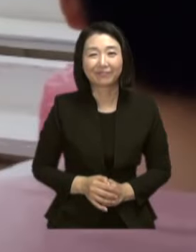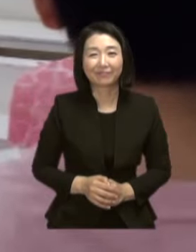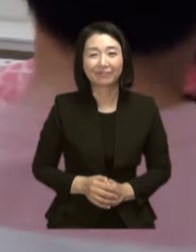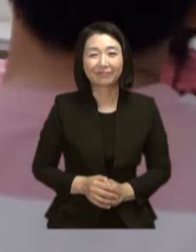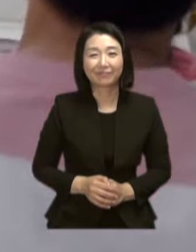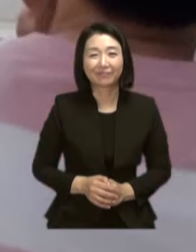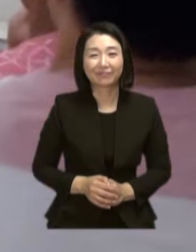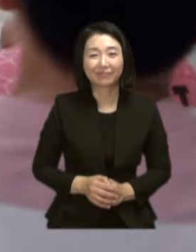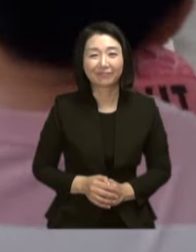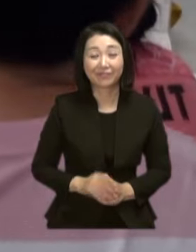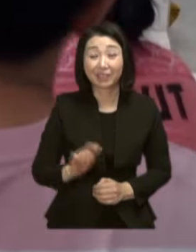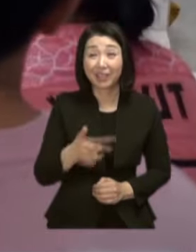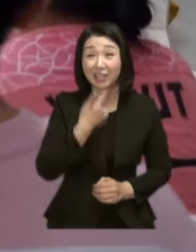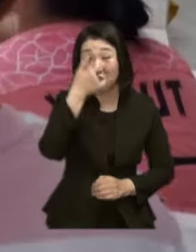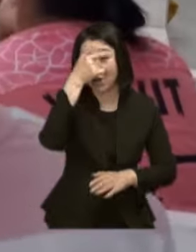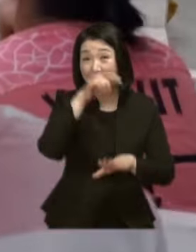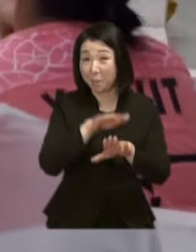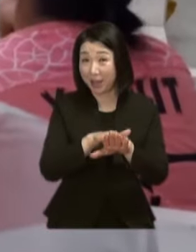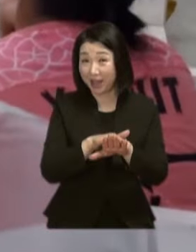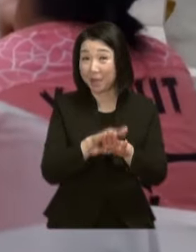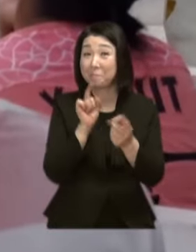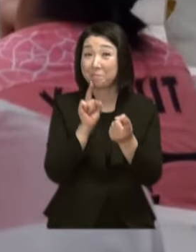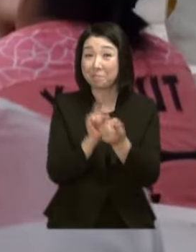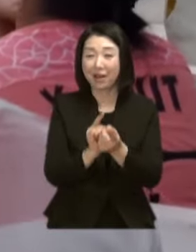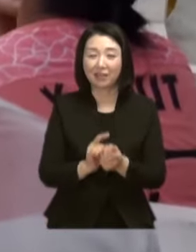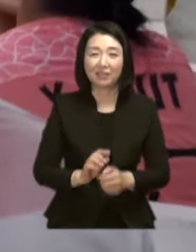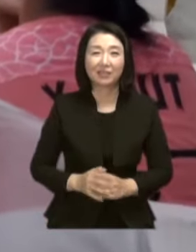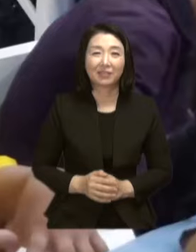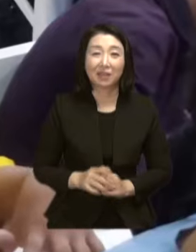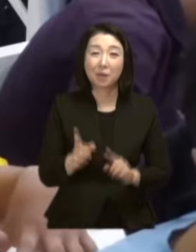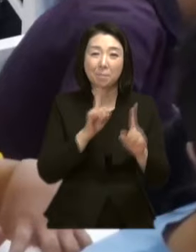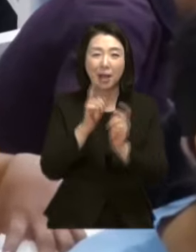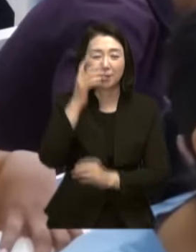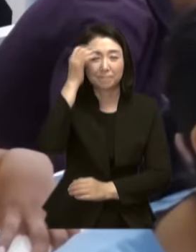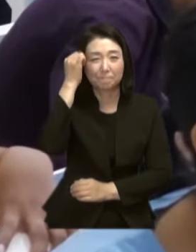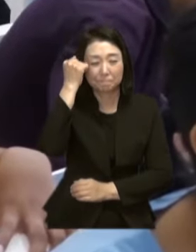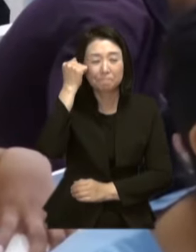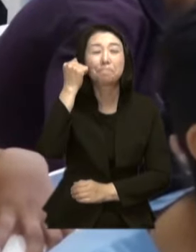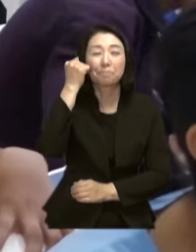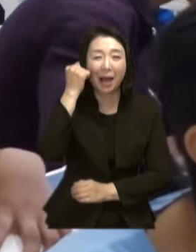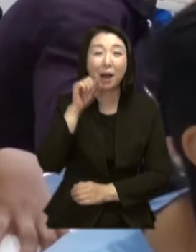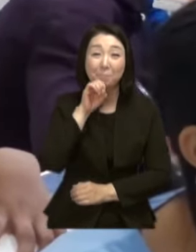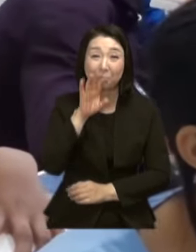이윽고 맞이한 저녁 예배. 아이들은 외운 말씀을 암송하는데.